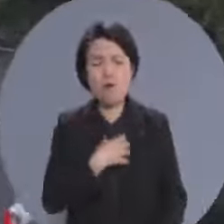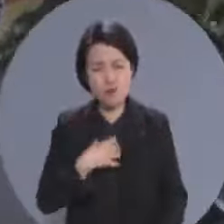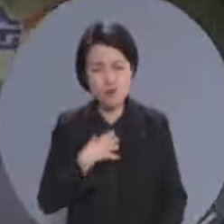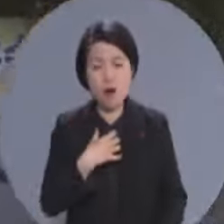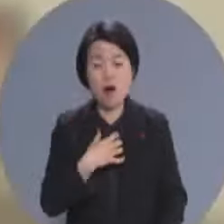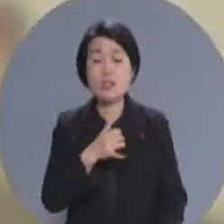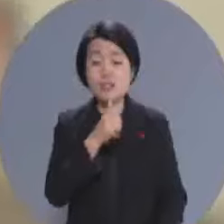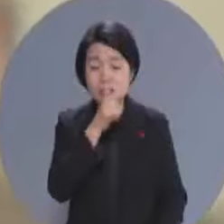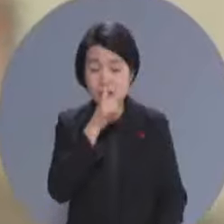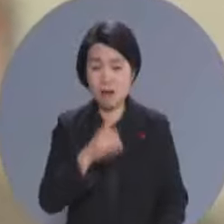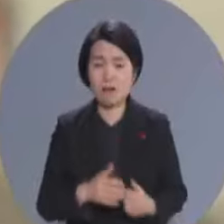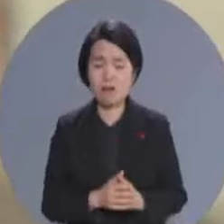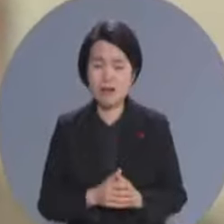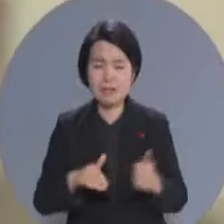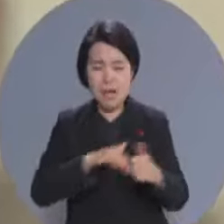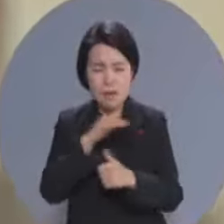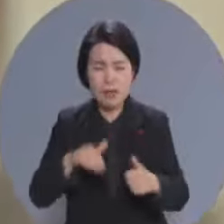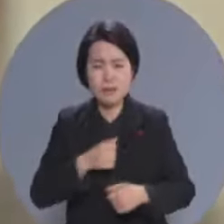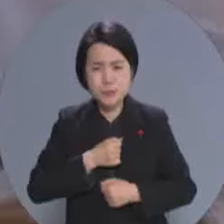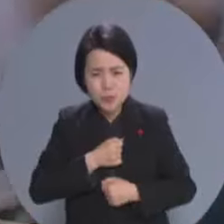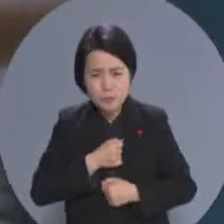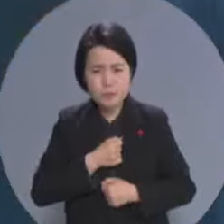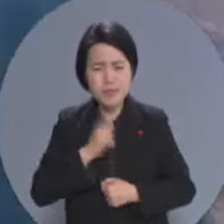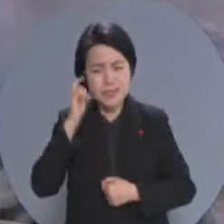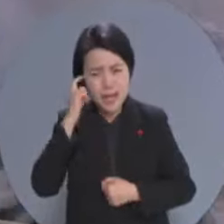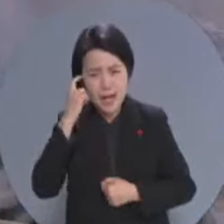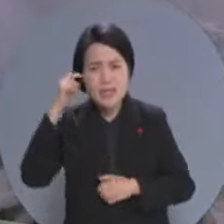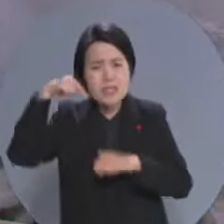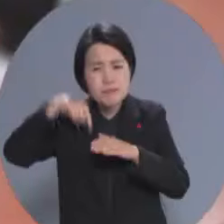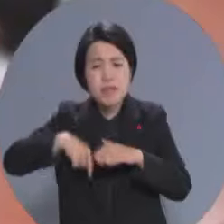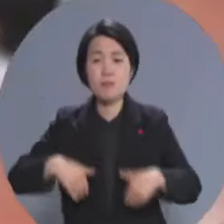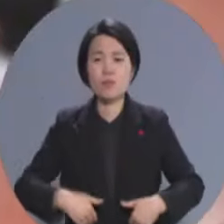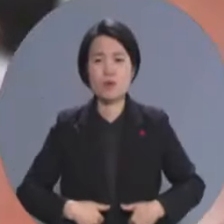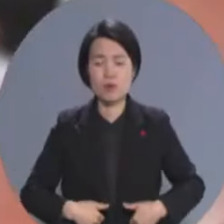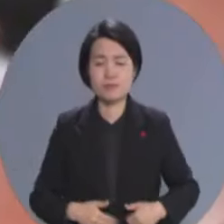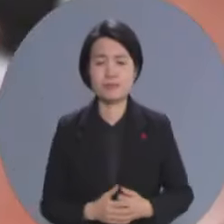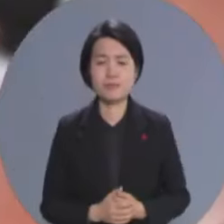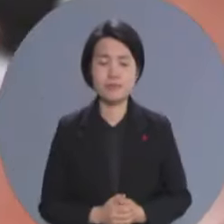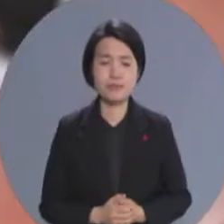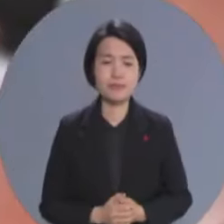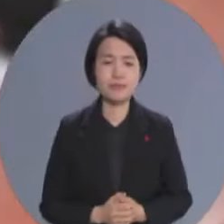있는만큼 더욱 신중한 접근과 고민이 필요해 보입니다 MBC 뉴스 김입니다